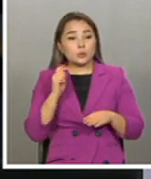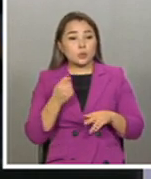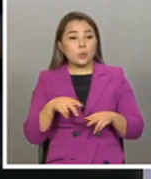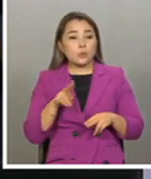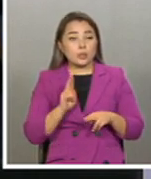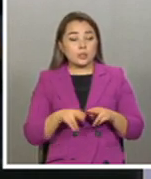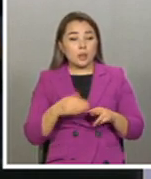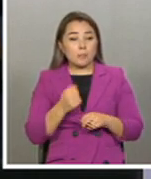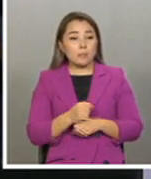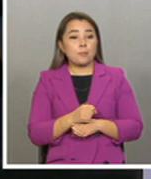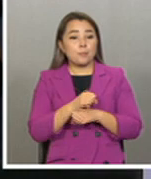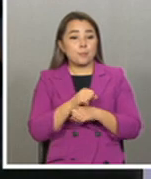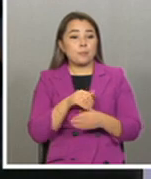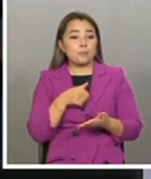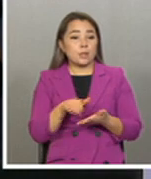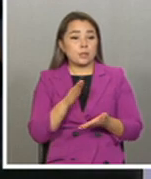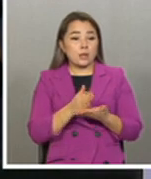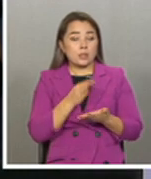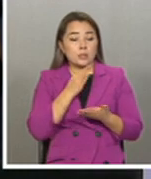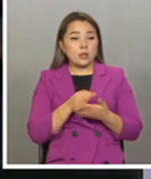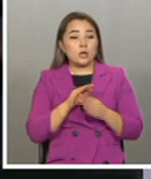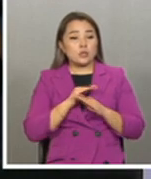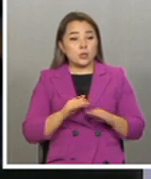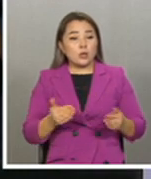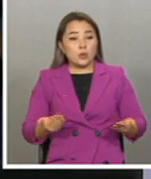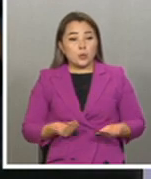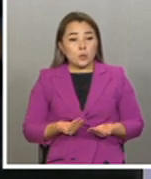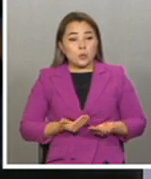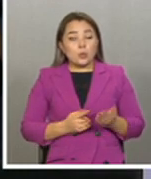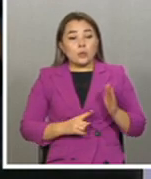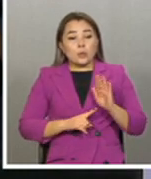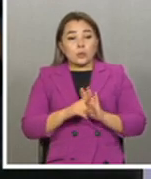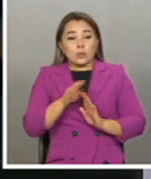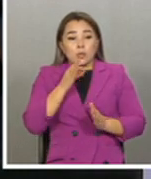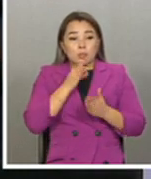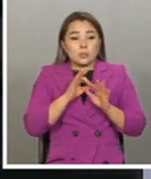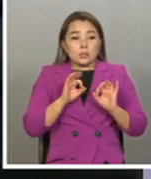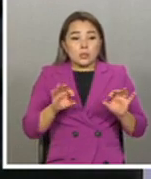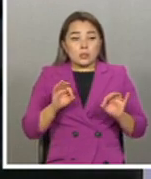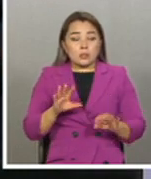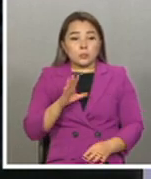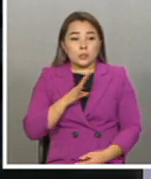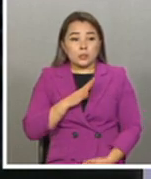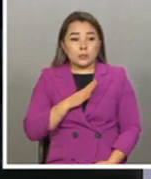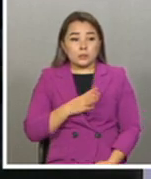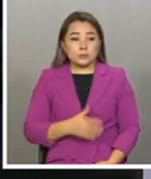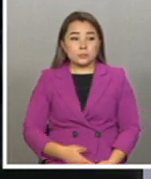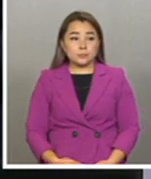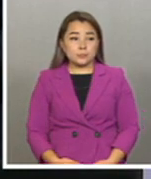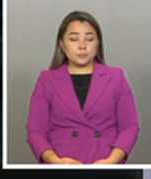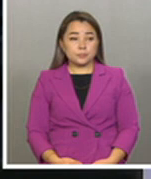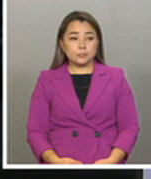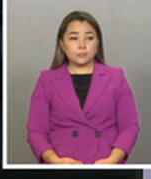бас тартып, бейбіт өмірге көшу керектігін айқындап өтті.